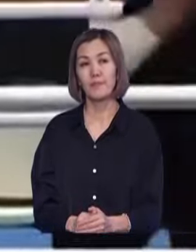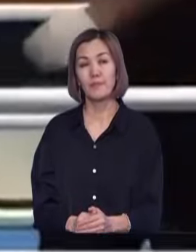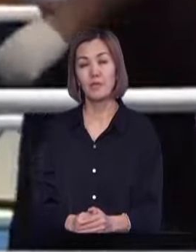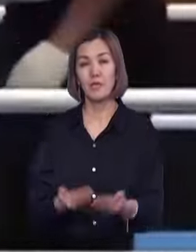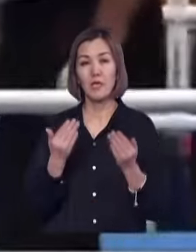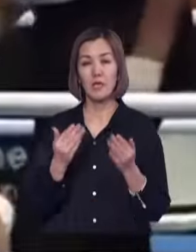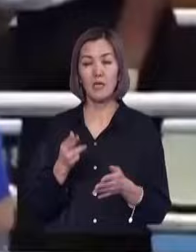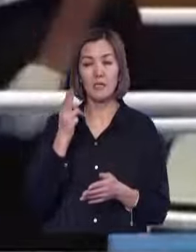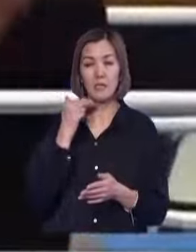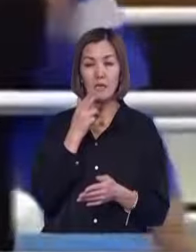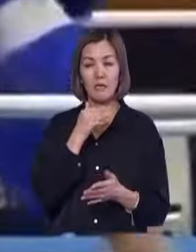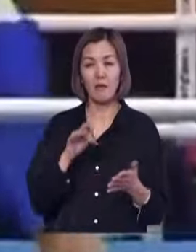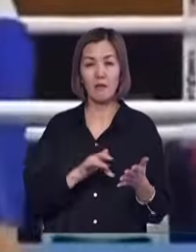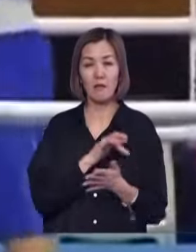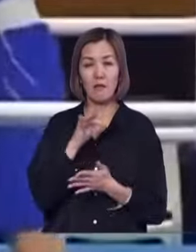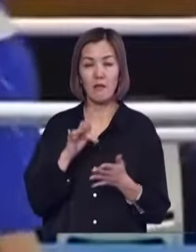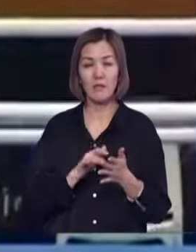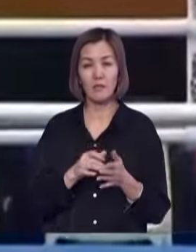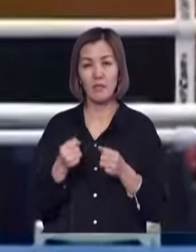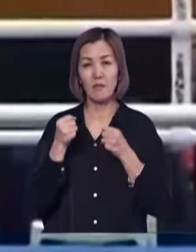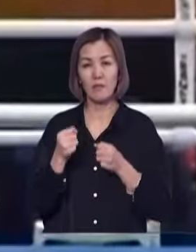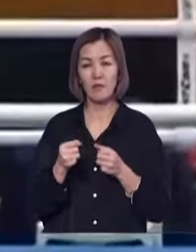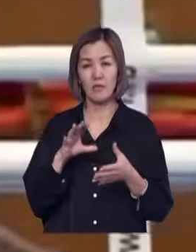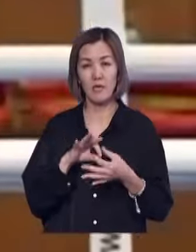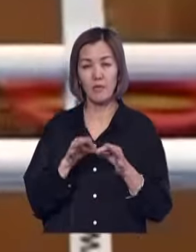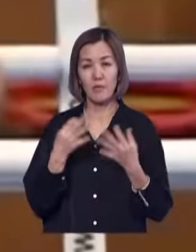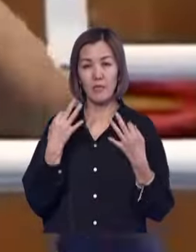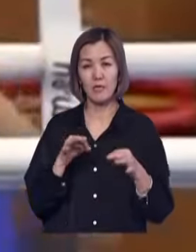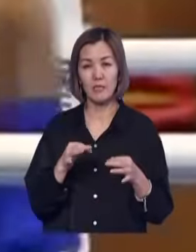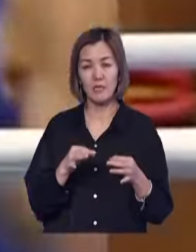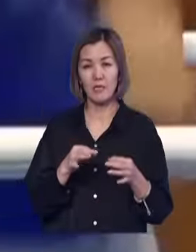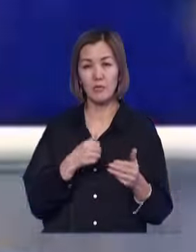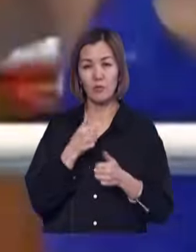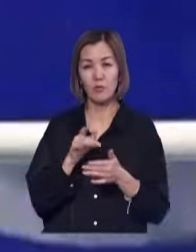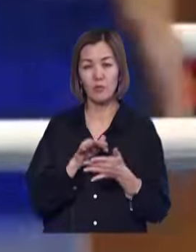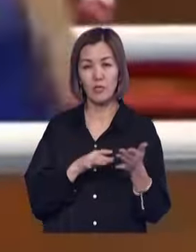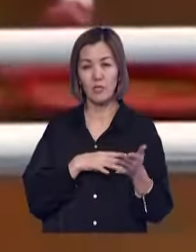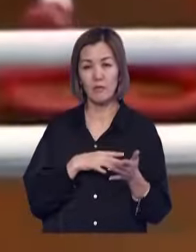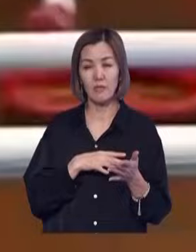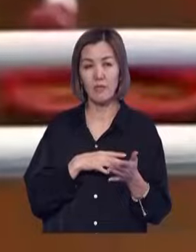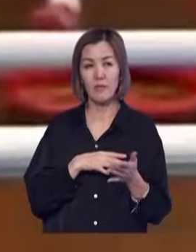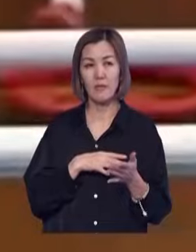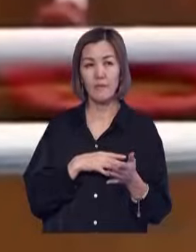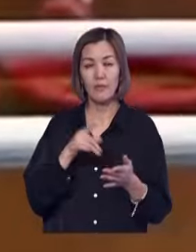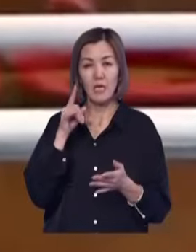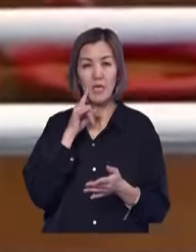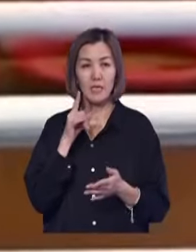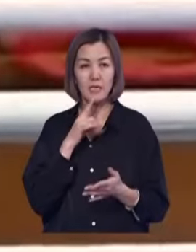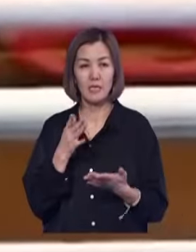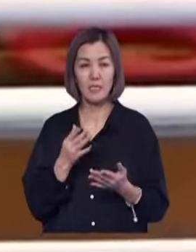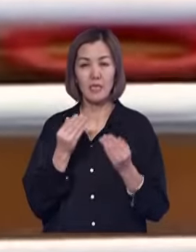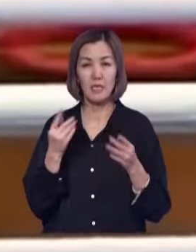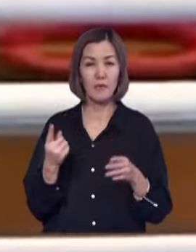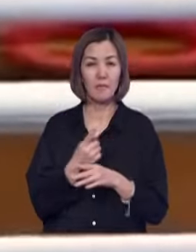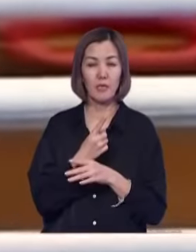Қазір Италияның Буссо Арцицо қаласында былғар қолғап шеберлерінің олимпиадаға лицензиялық турнирі жалғасып жатыр. Жарыстың кезекті күні отандастарымыз арасынан ең бірінші